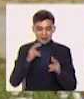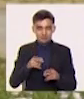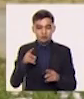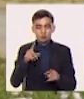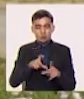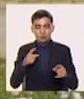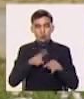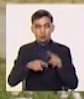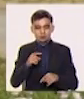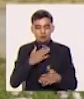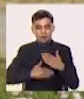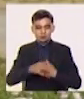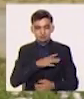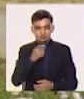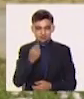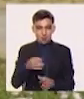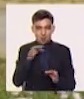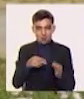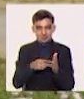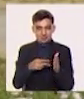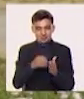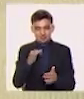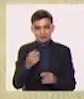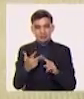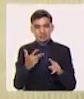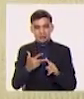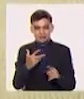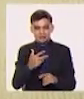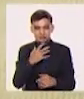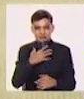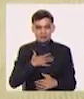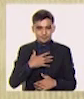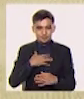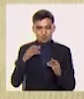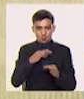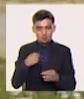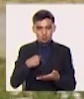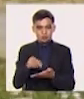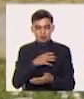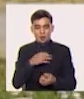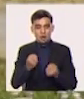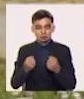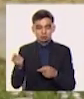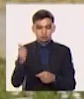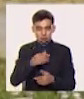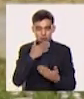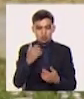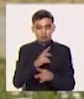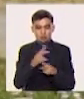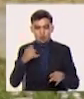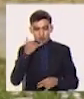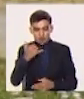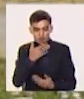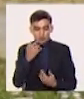рады бы приобрести немного дешевле, так как уже это был третий по счету кислородный концентратор. Когда машина не приехала, никто не позвонил,